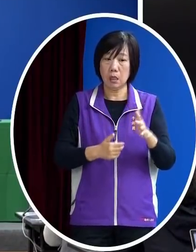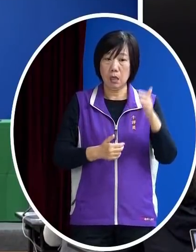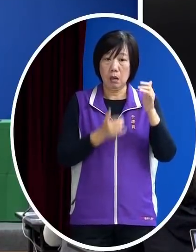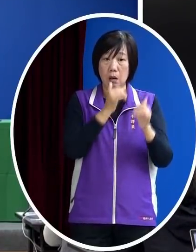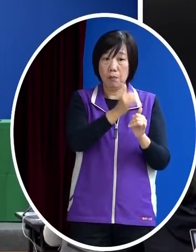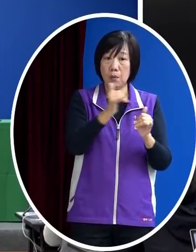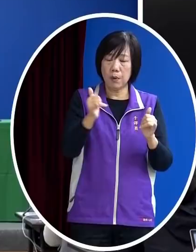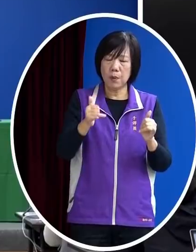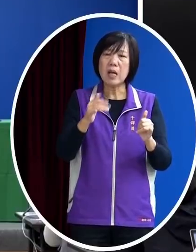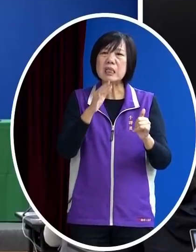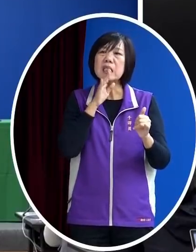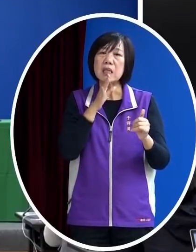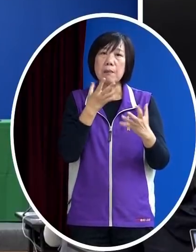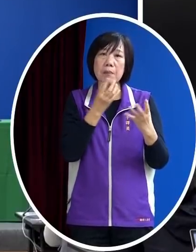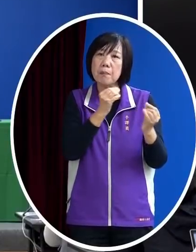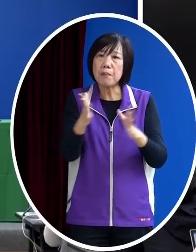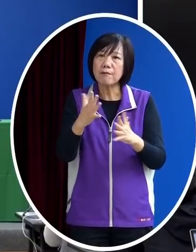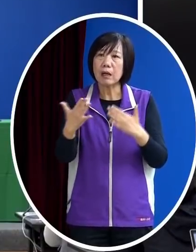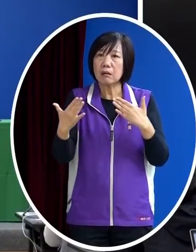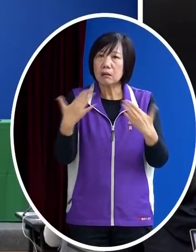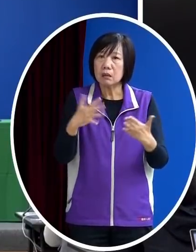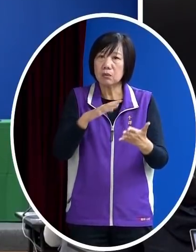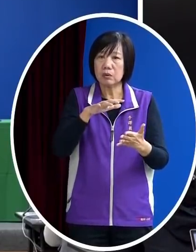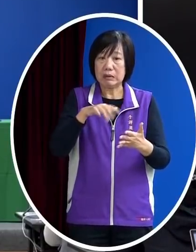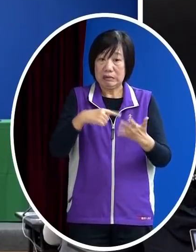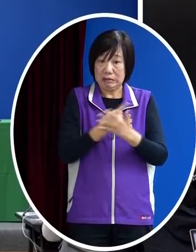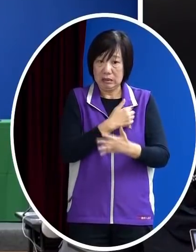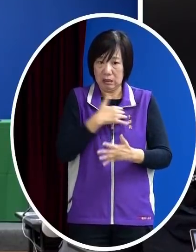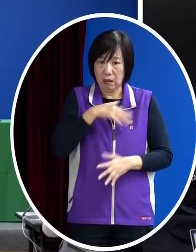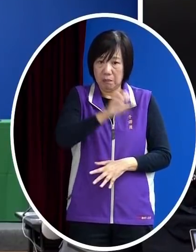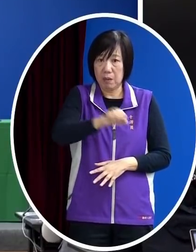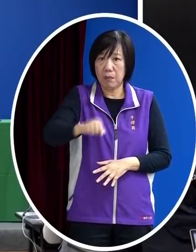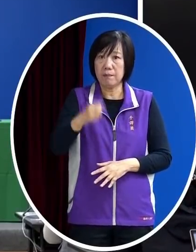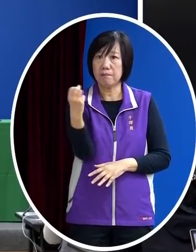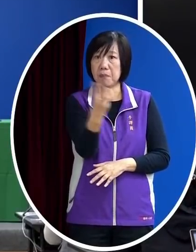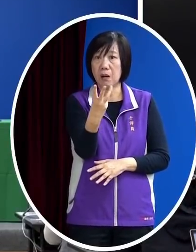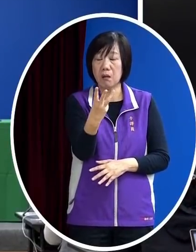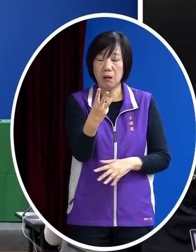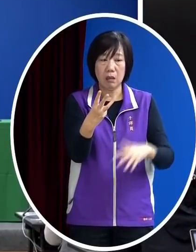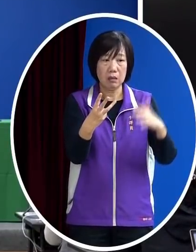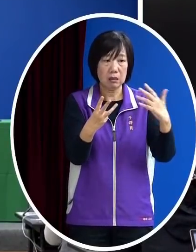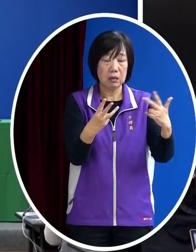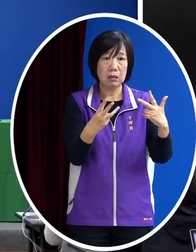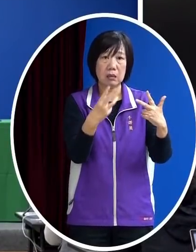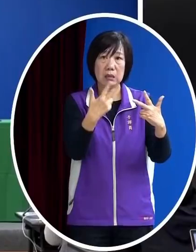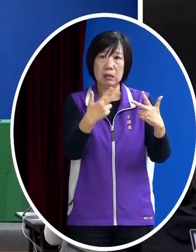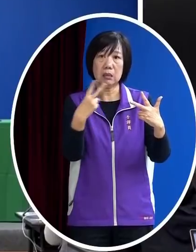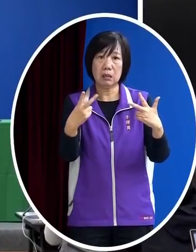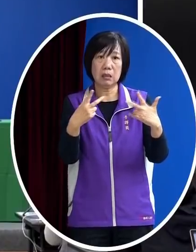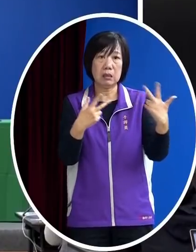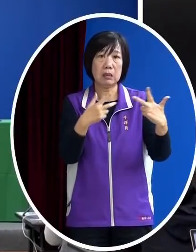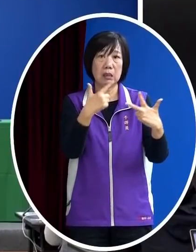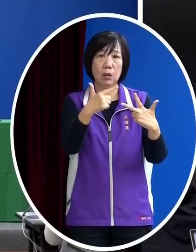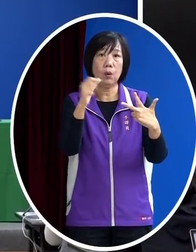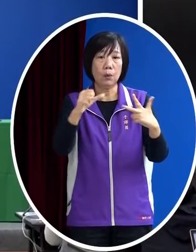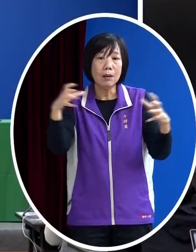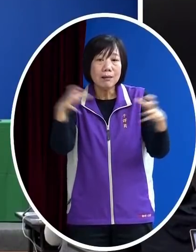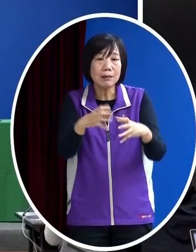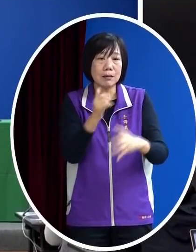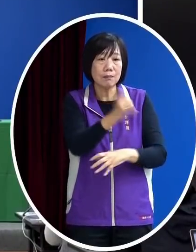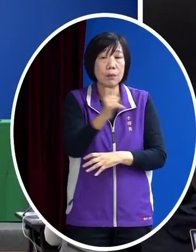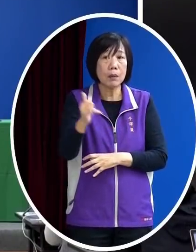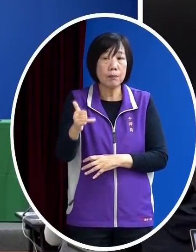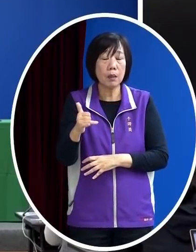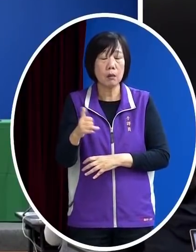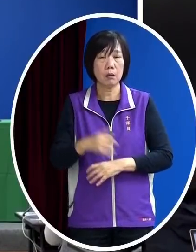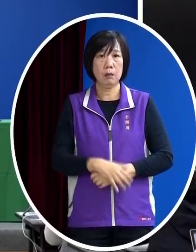共无法掌握的，就是刚才讲的这三个地方，他跟765一起哈。 那我们有确认到他们两个在这三